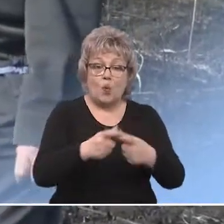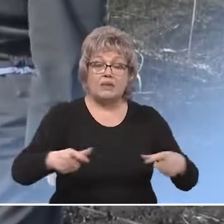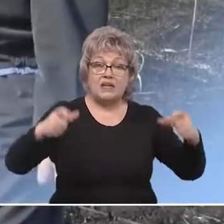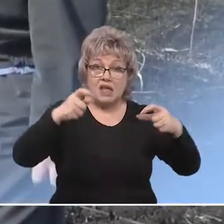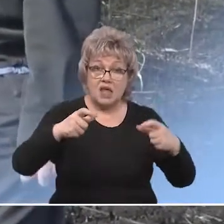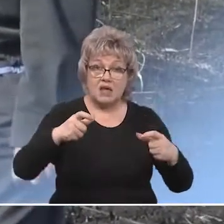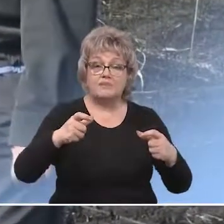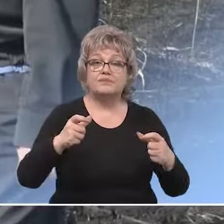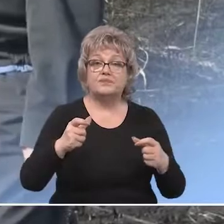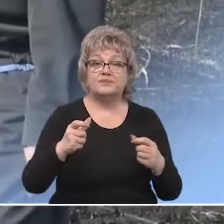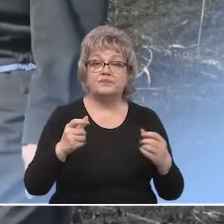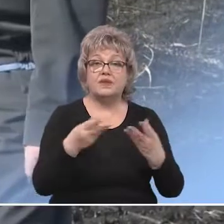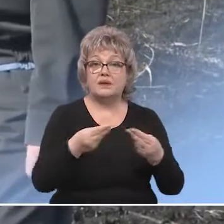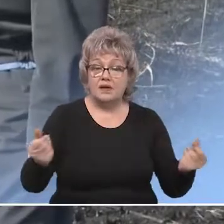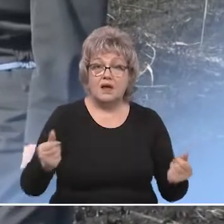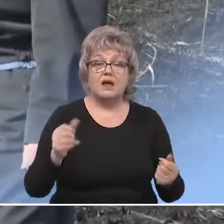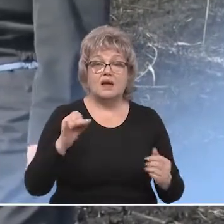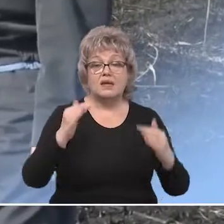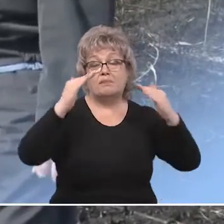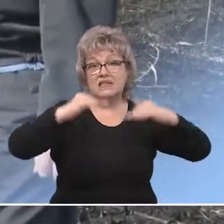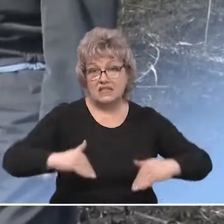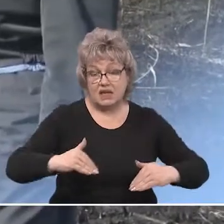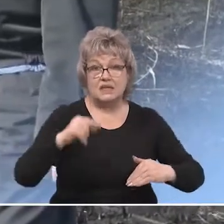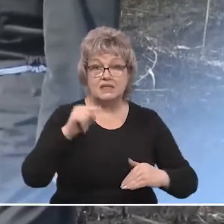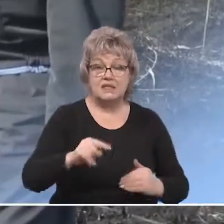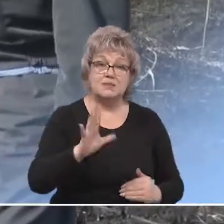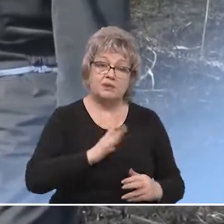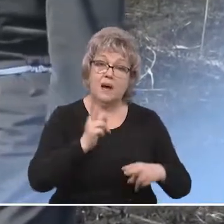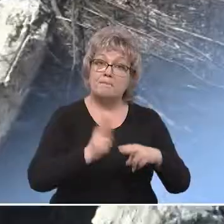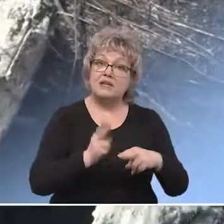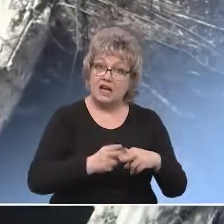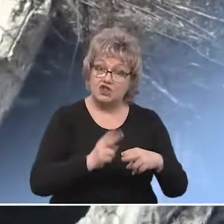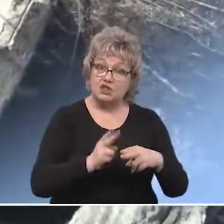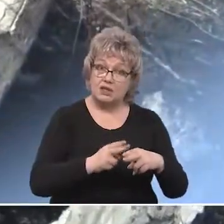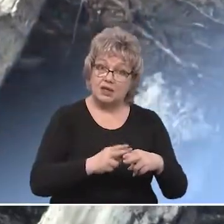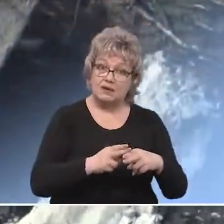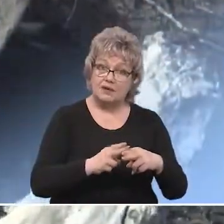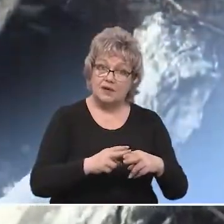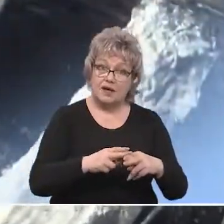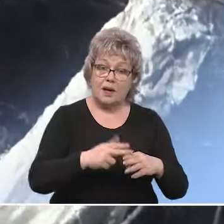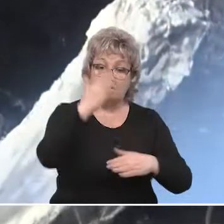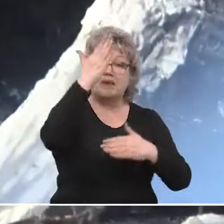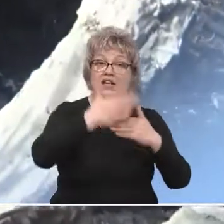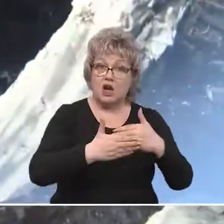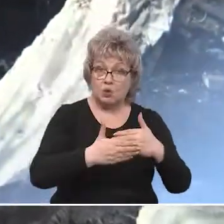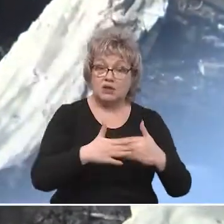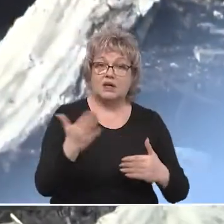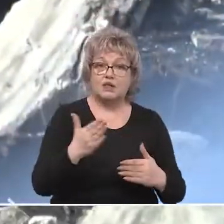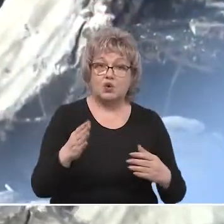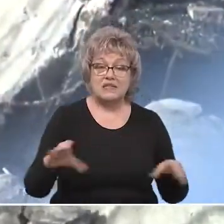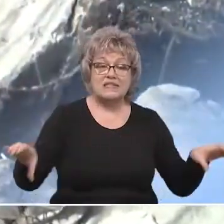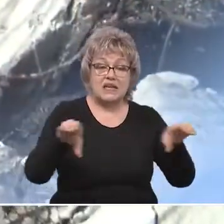резиновые уплотнения, вот, лотки просели, и далее здесь стояла металлическая перегородка,